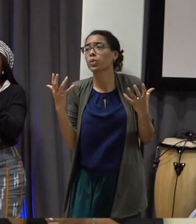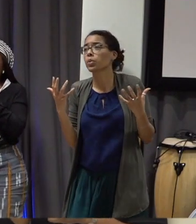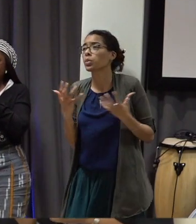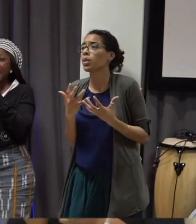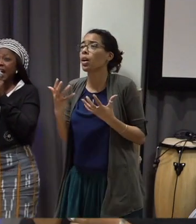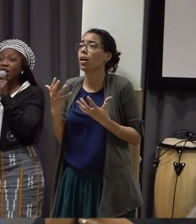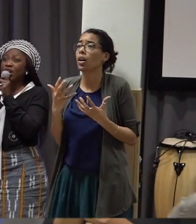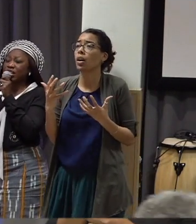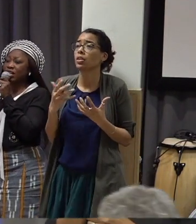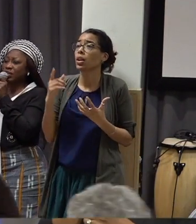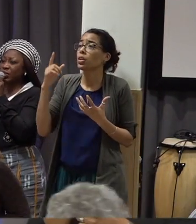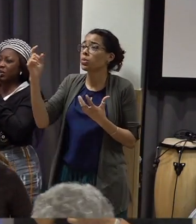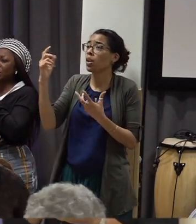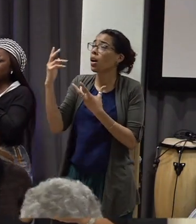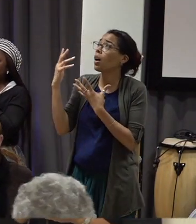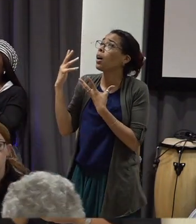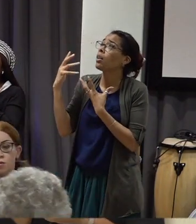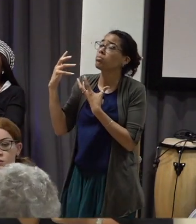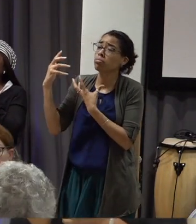désir, alors que tu